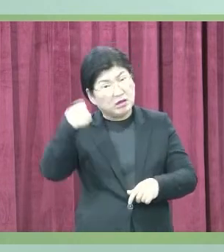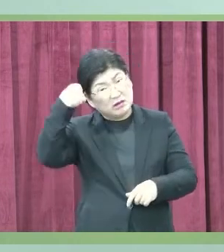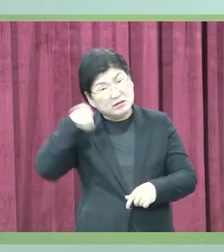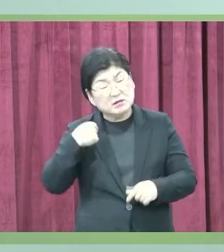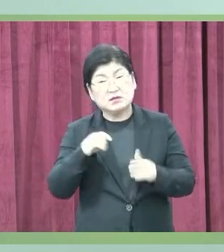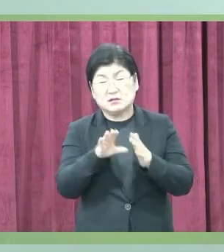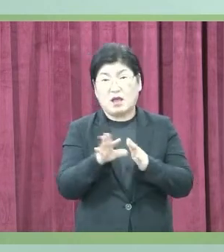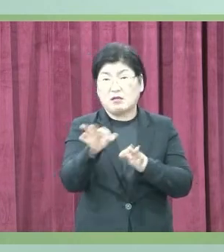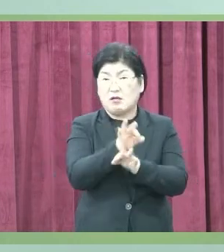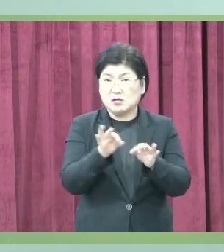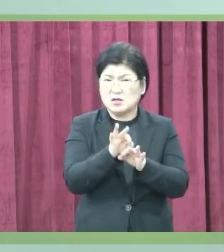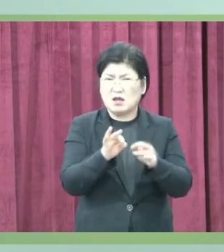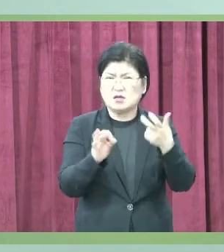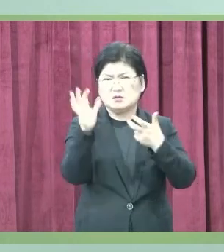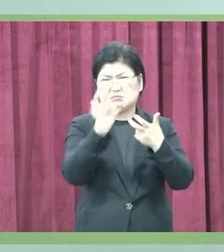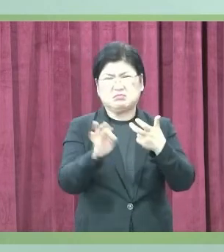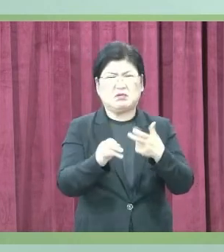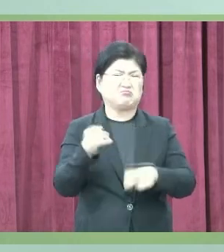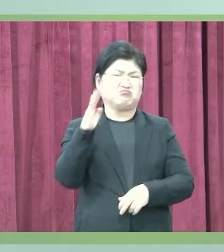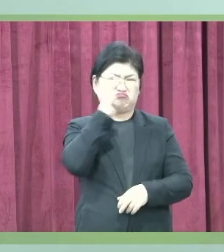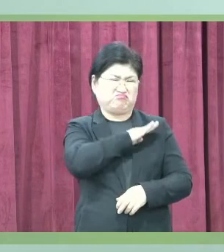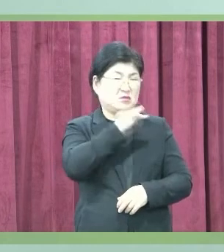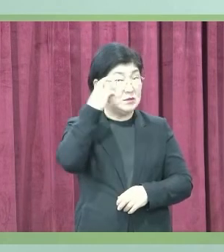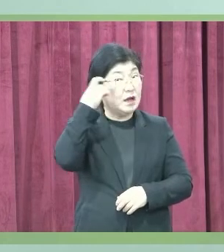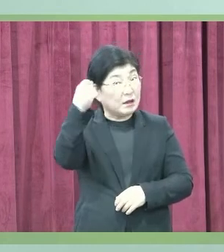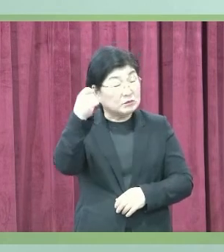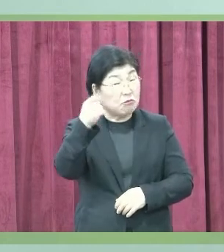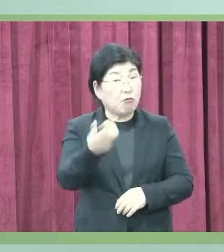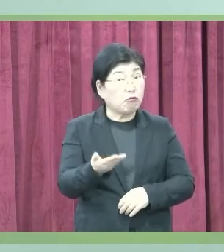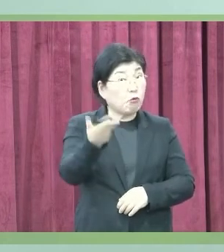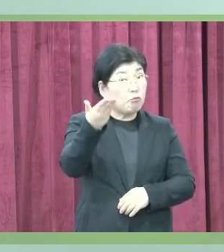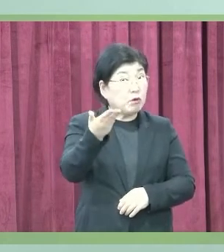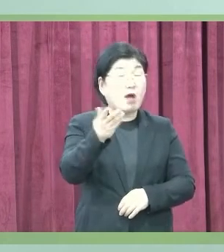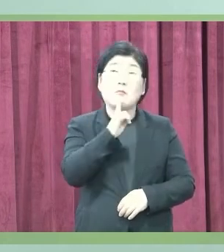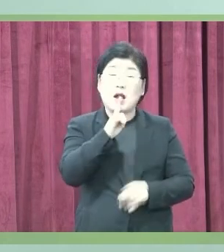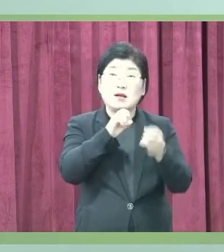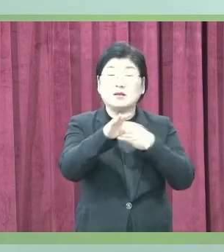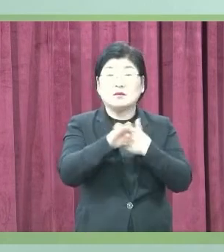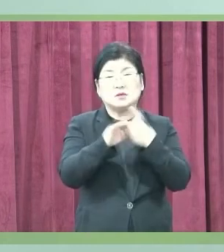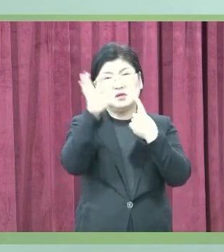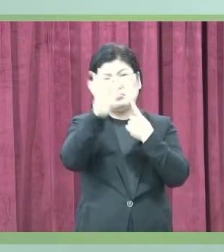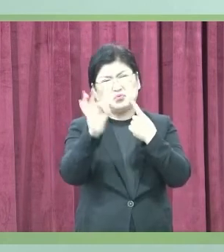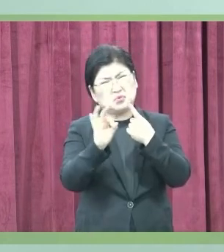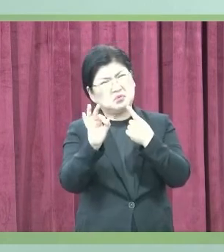계층은 70%가 하위라고 응답을 했고요. 상위라고 응답한 비율은 1%에 못 미치고 있습니다.